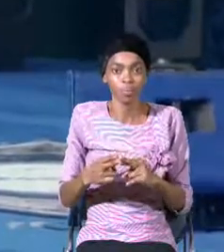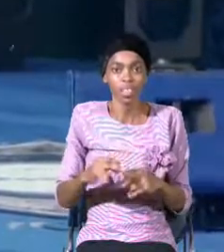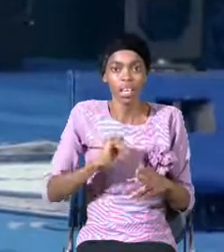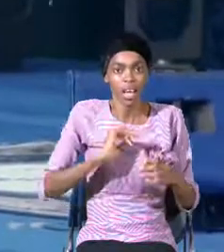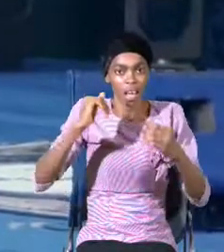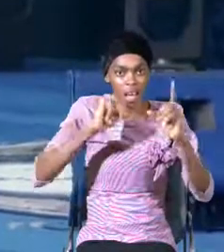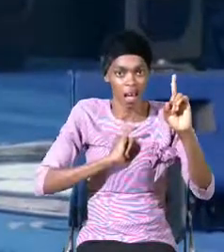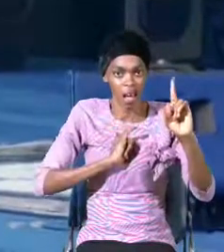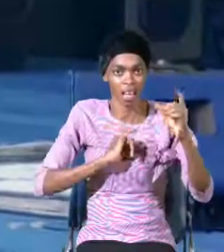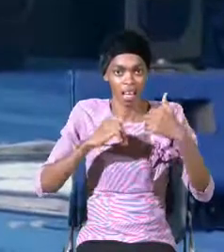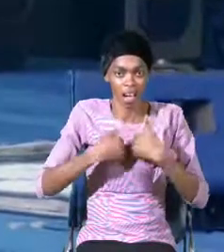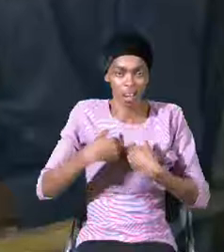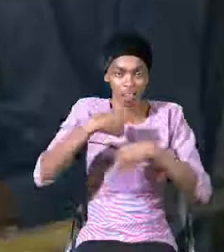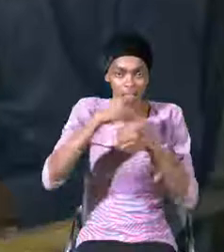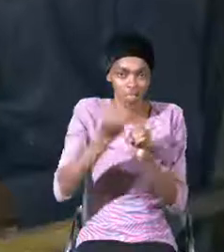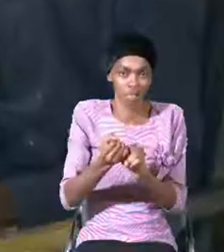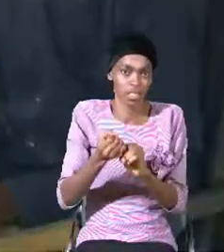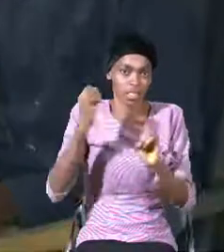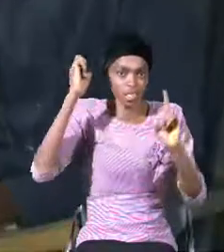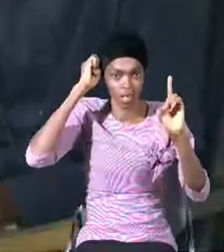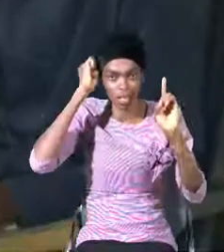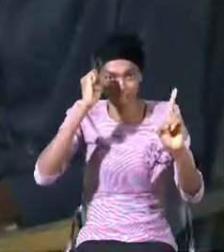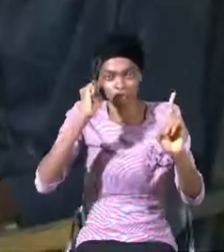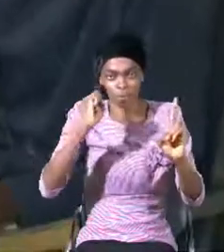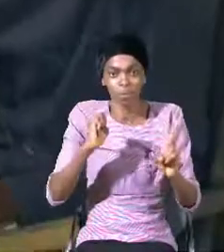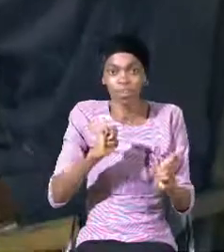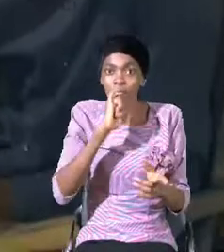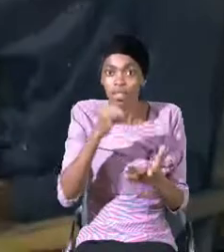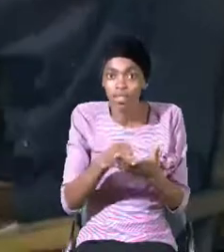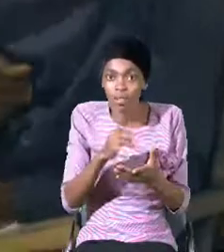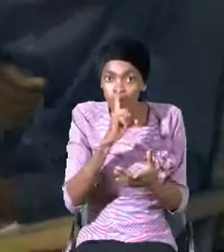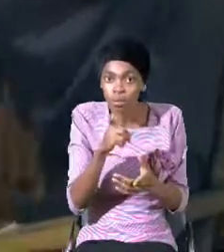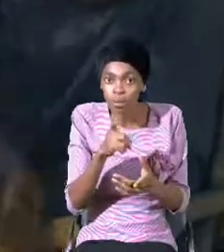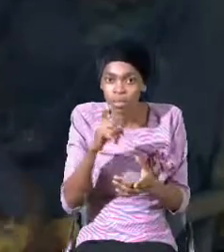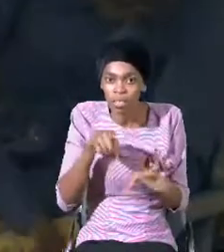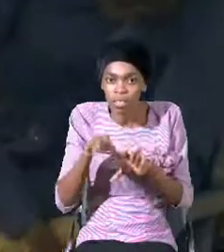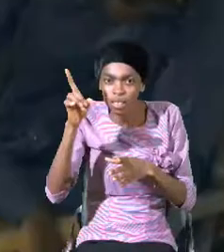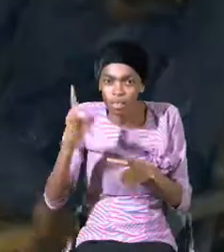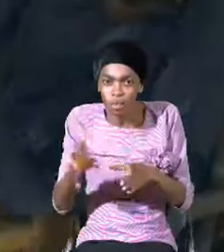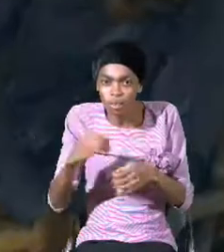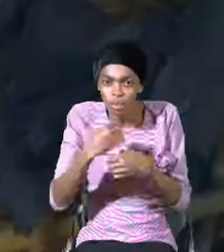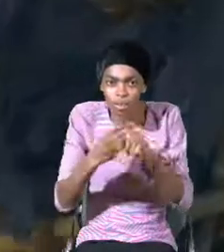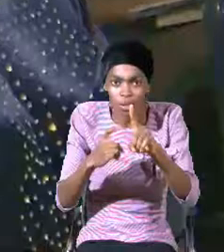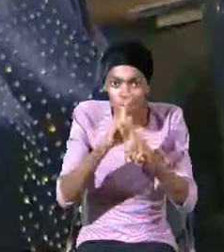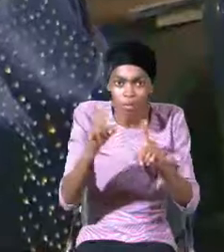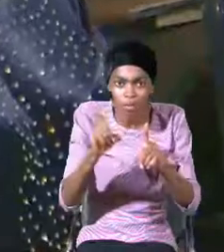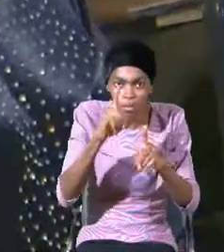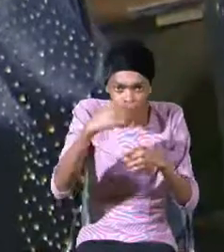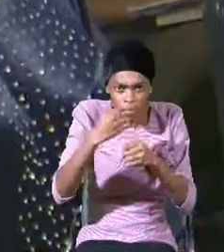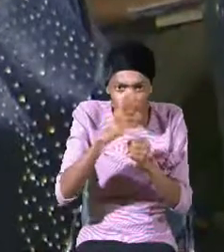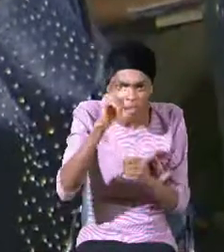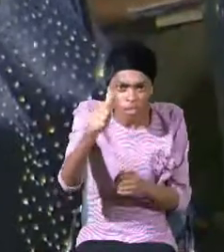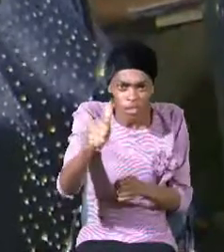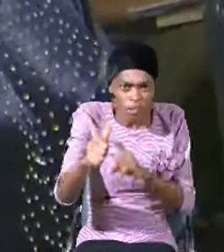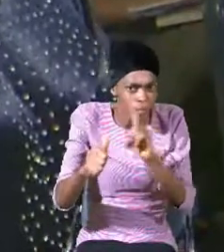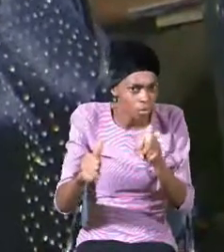est-ce que tu acceptes cela? Est-ce que c'est vrai? Est-ce qu'il t'a créé? Est-ce que tu t'es créé toi-même? Est-ce